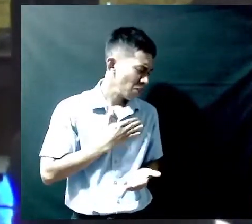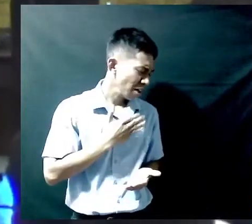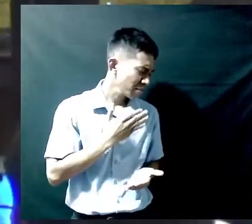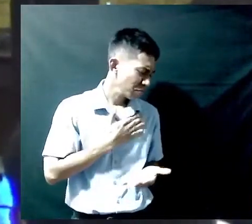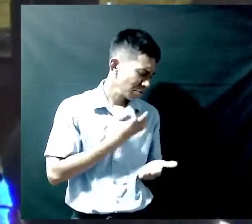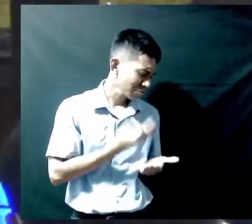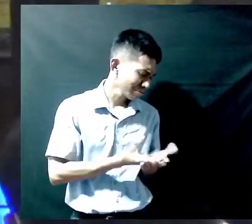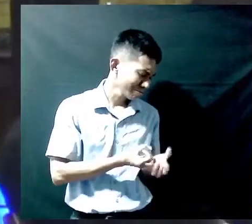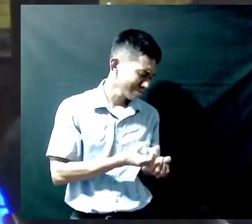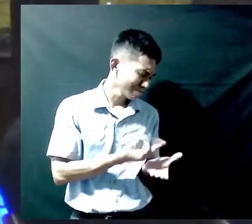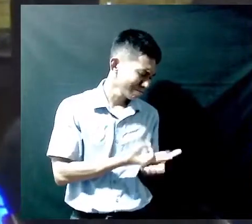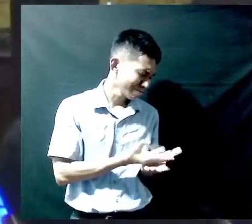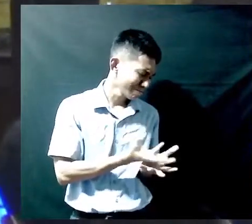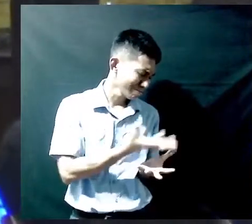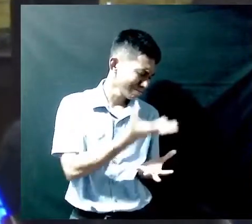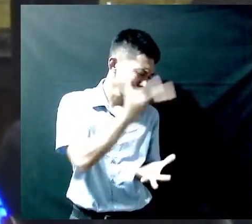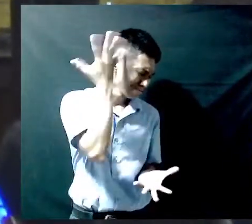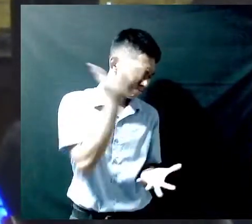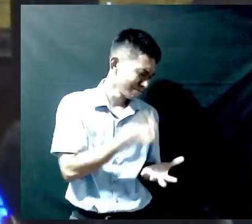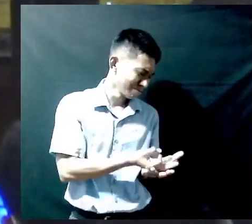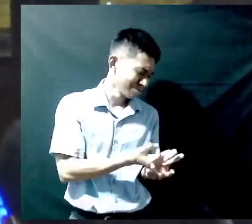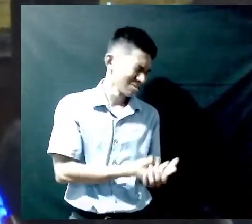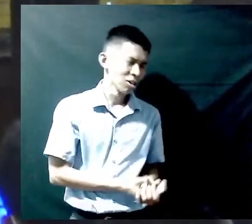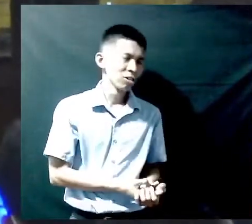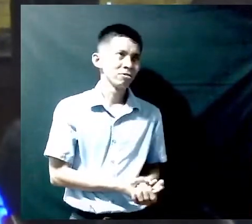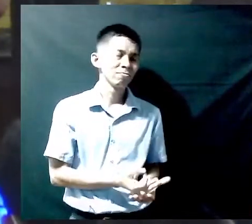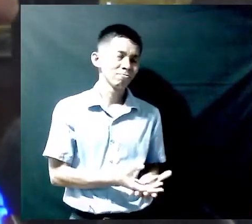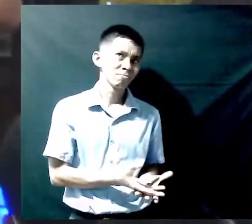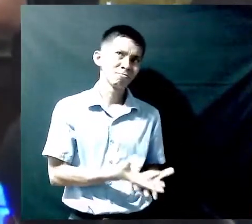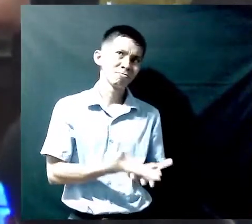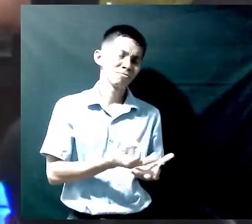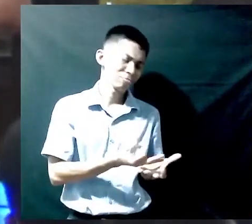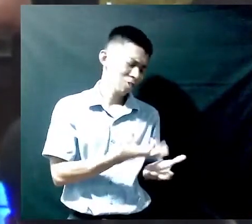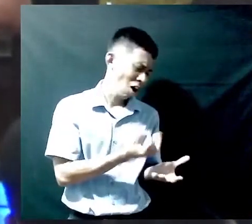Lahat yan eh. Lahat po, kaya nga meron tayong baby dedication.